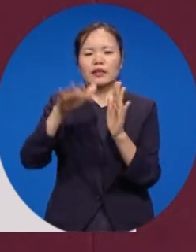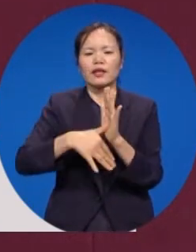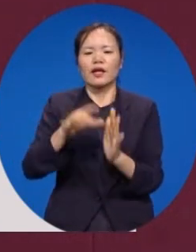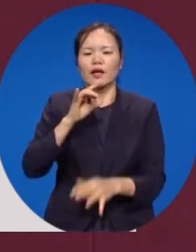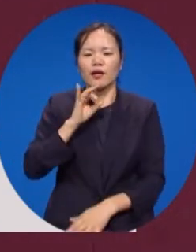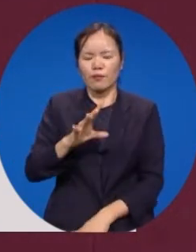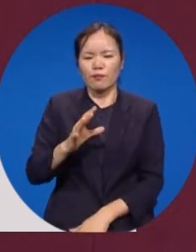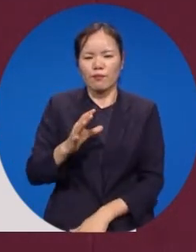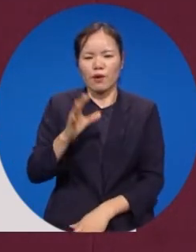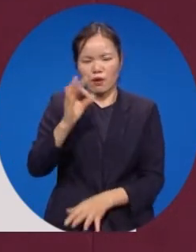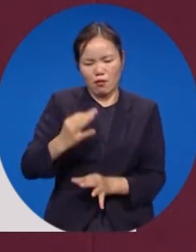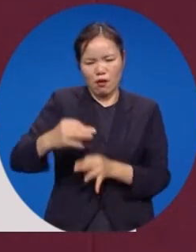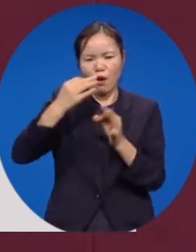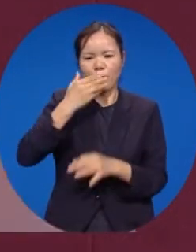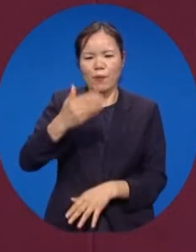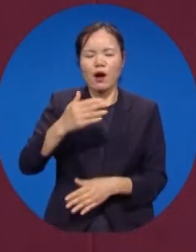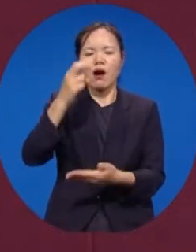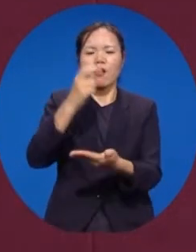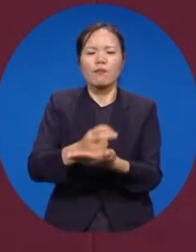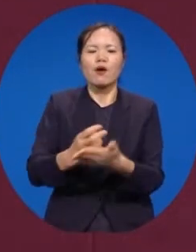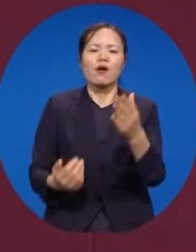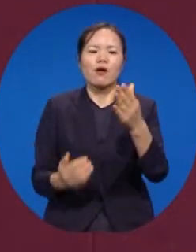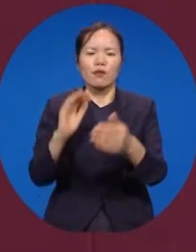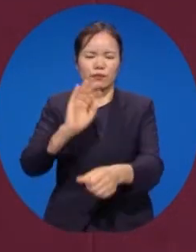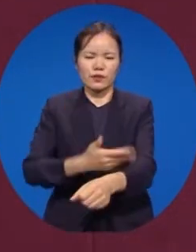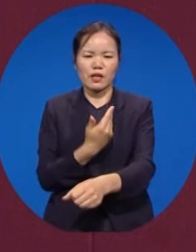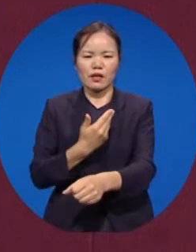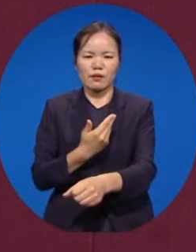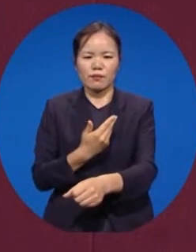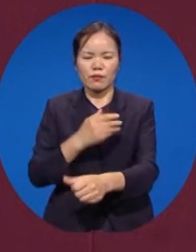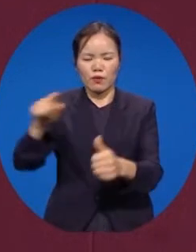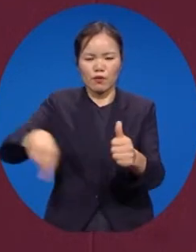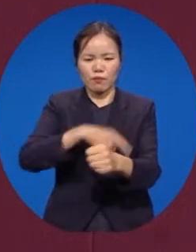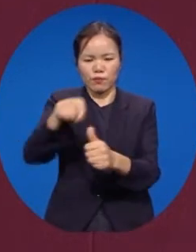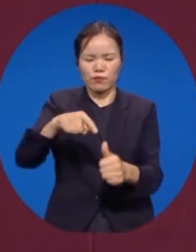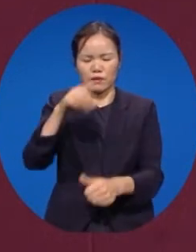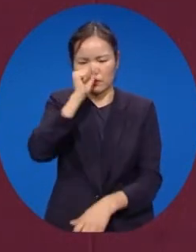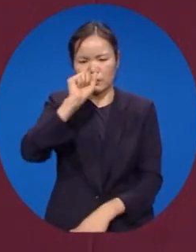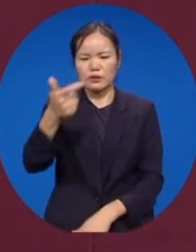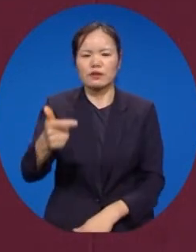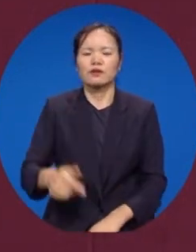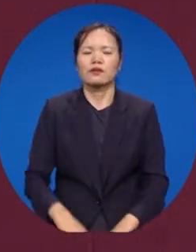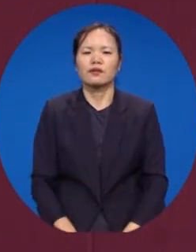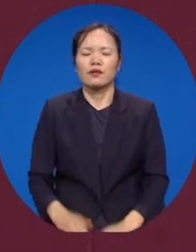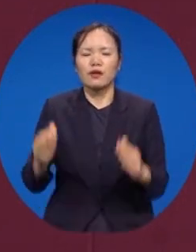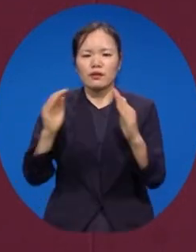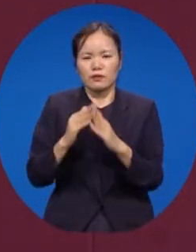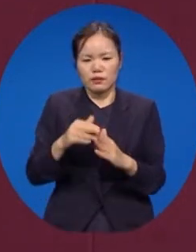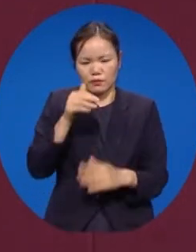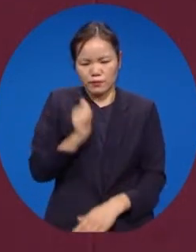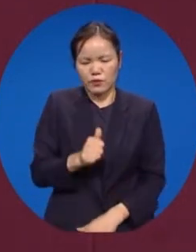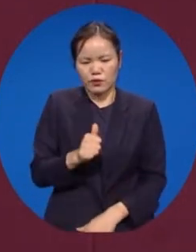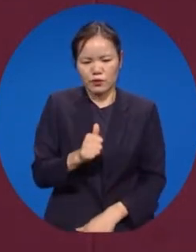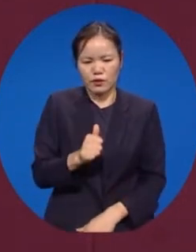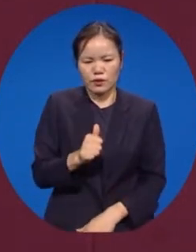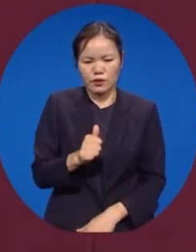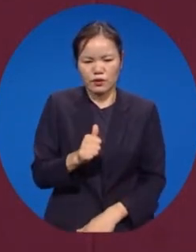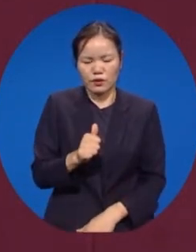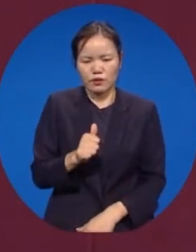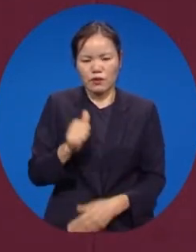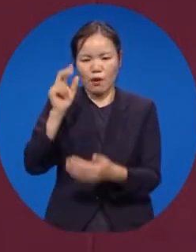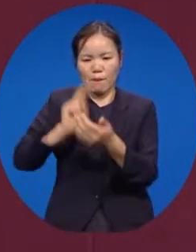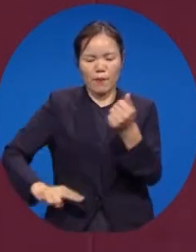이른바 입법 사고입니다. 시장의 반응은 싸늘하기만 합니다. 집을 가진 사람들은 뇌물을